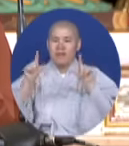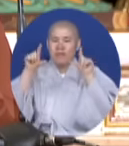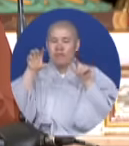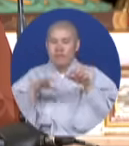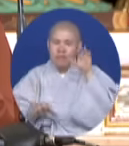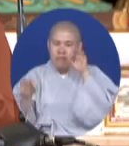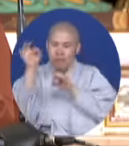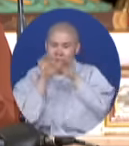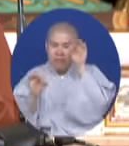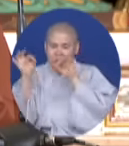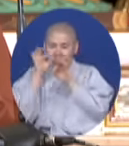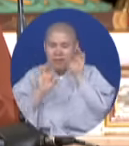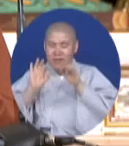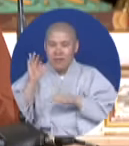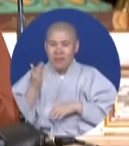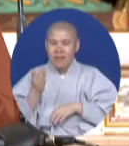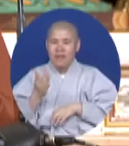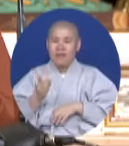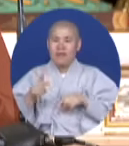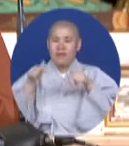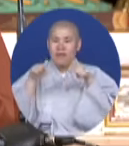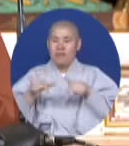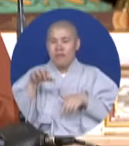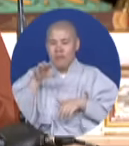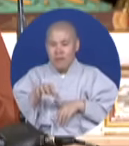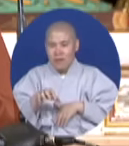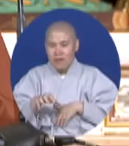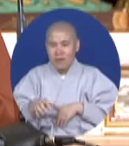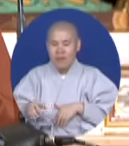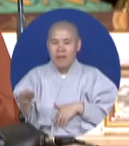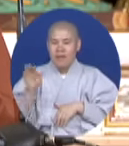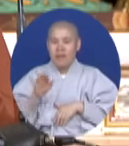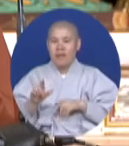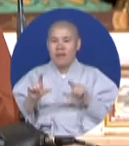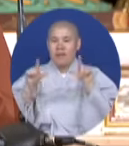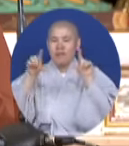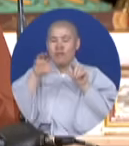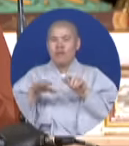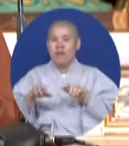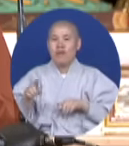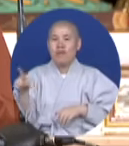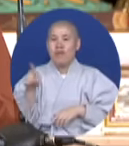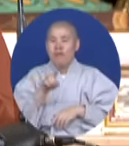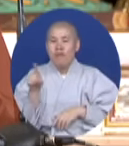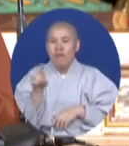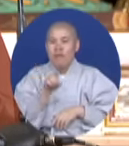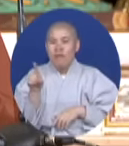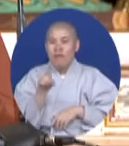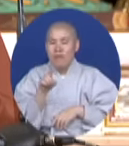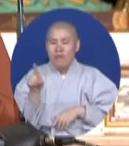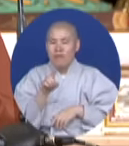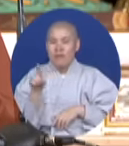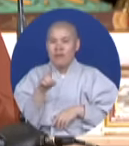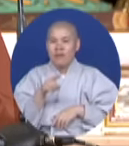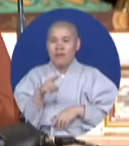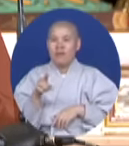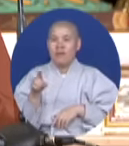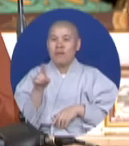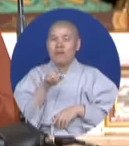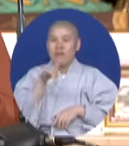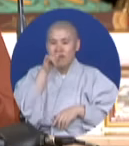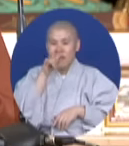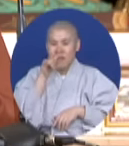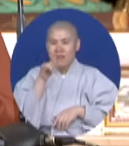이곳은 서방인데 동방은 어디 갔나 이곳은 서방인데 동방은 어디 갔나